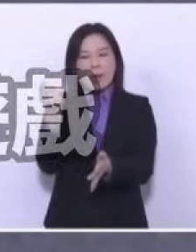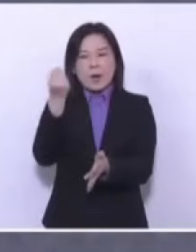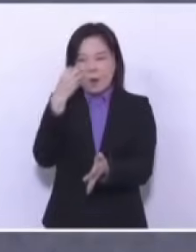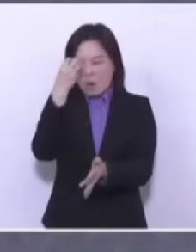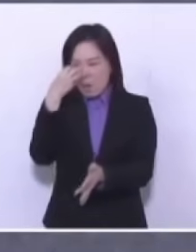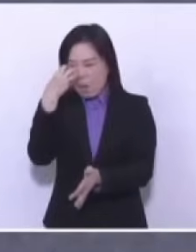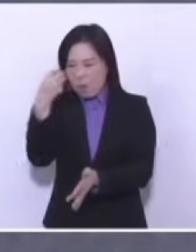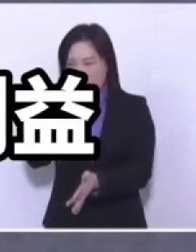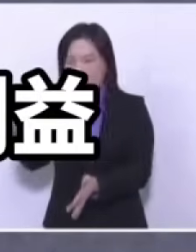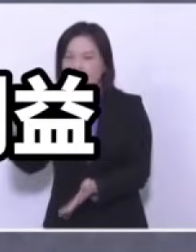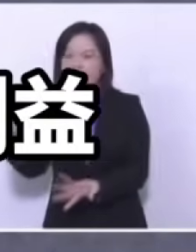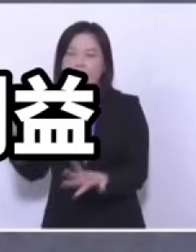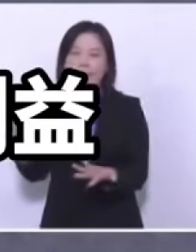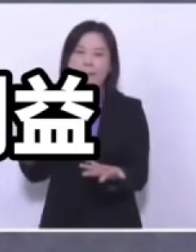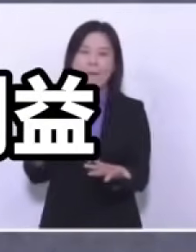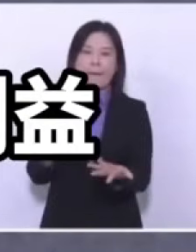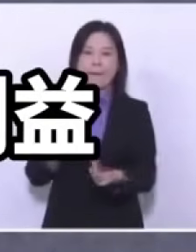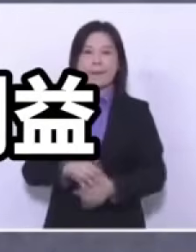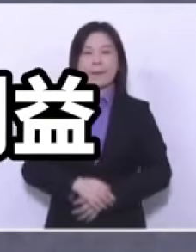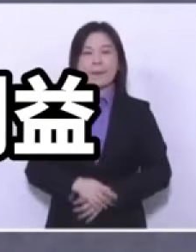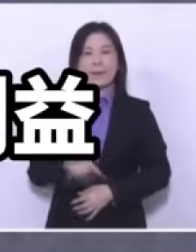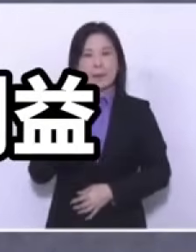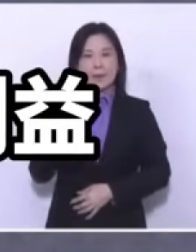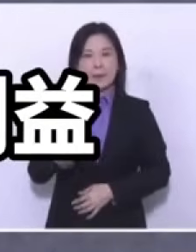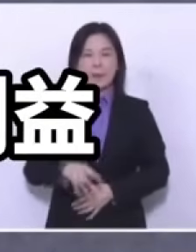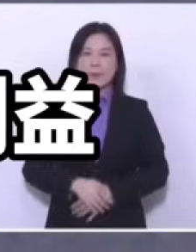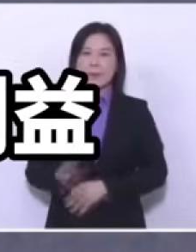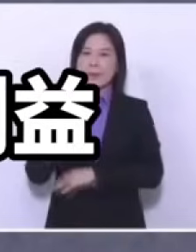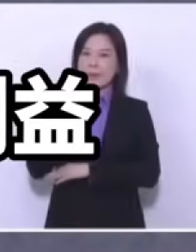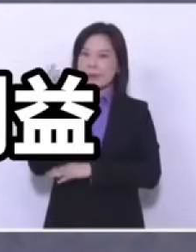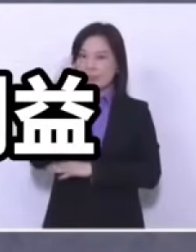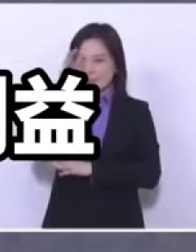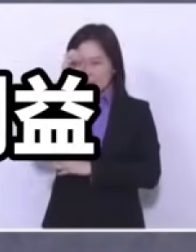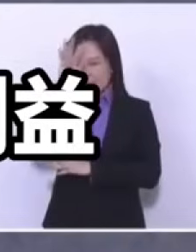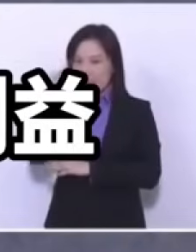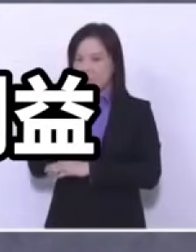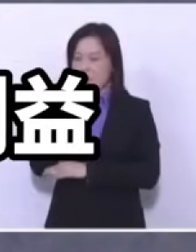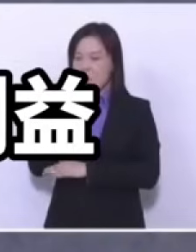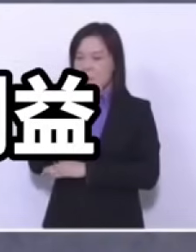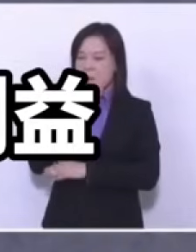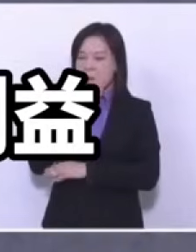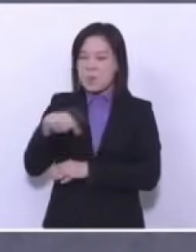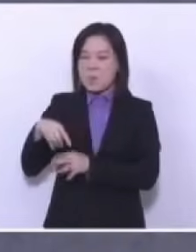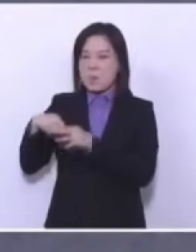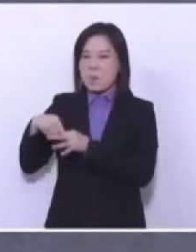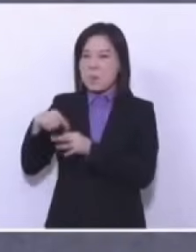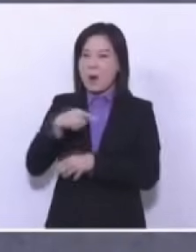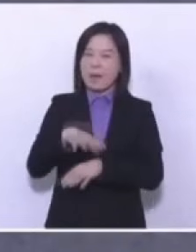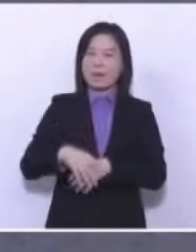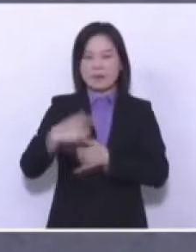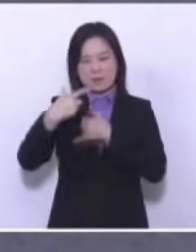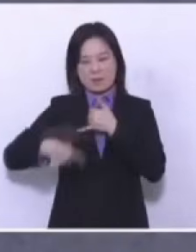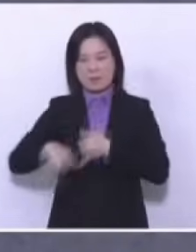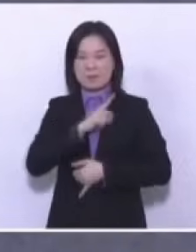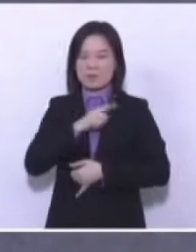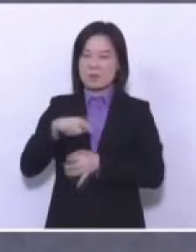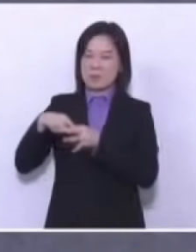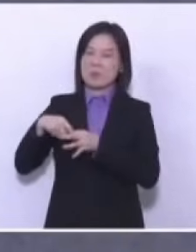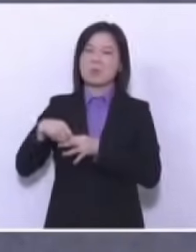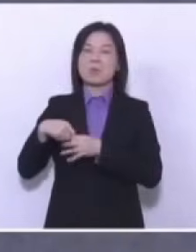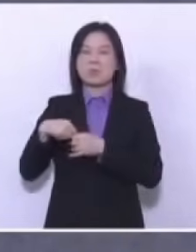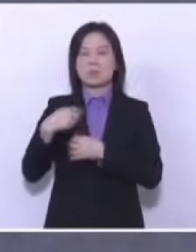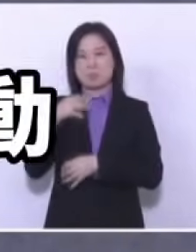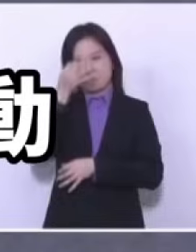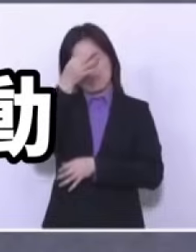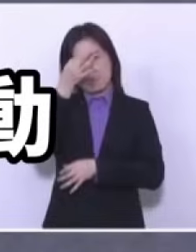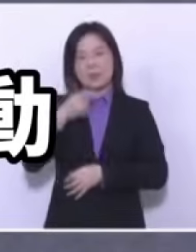戏，只为照顾政党的利益跟个人的利益。我希望我的参